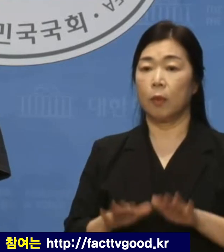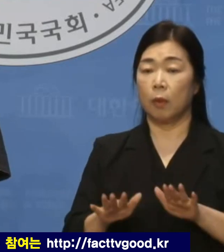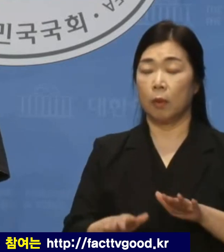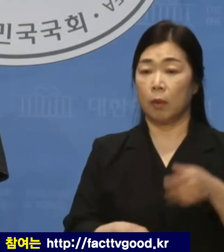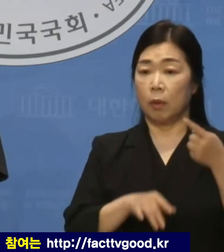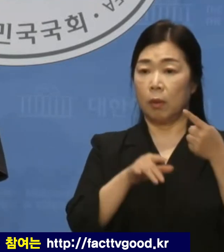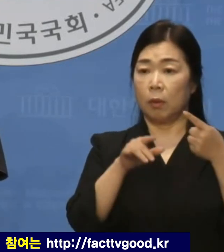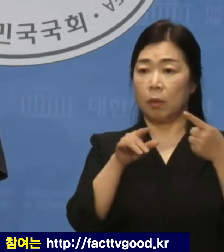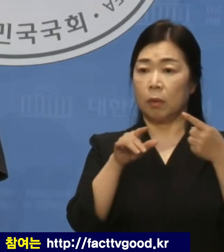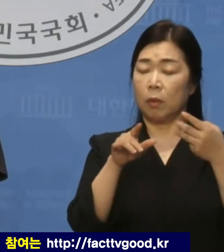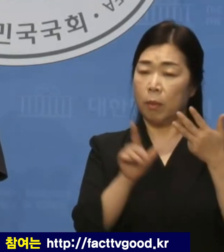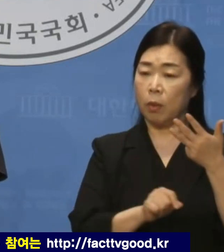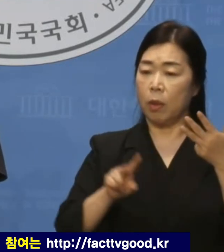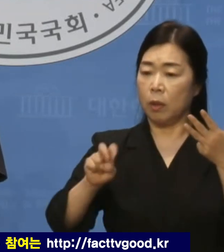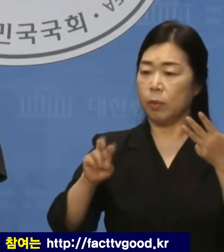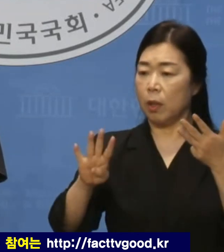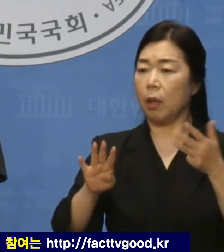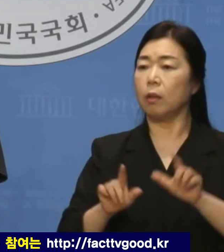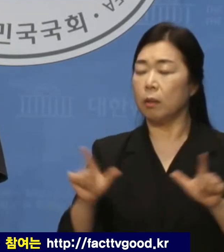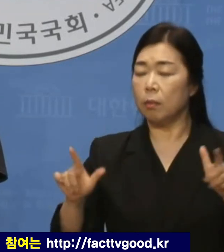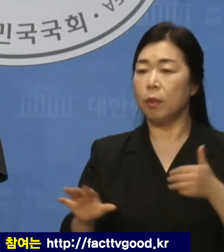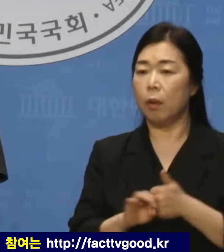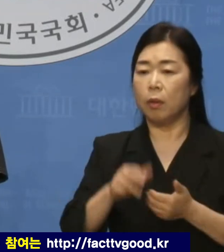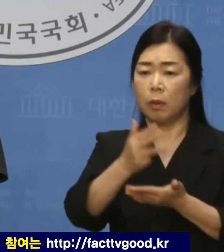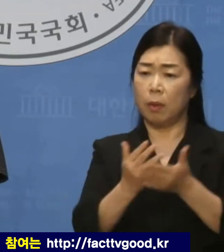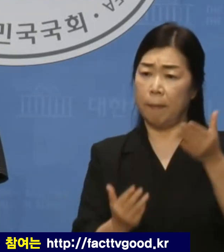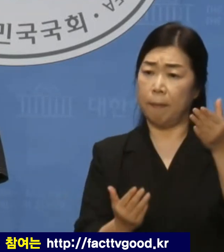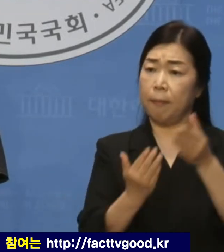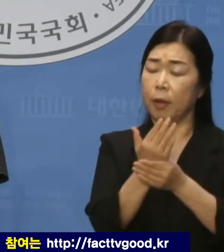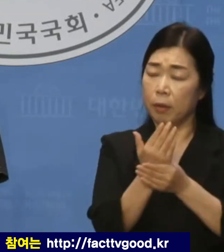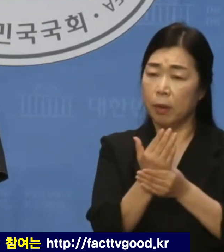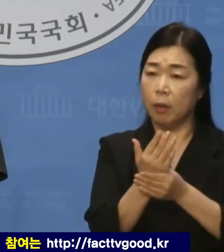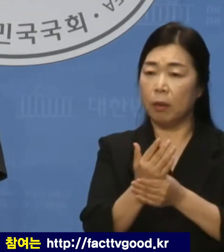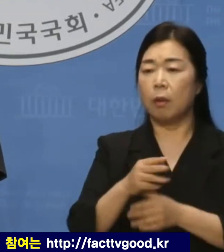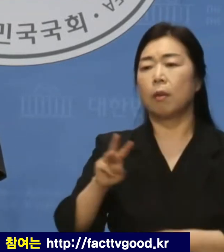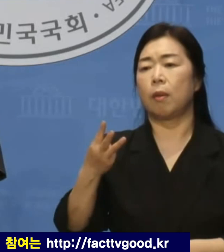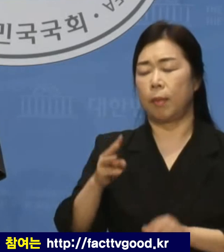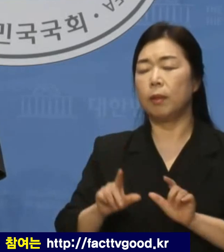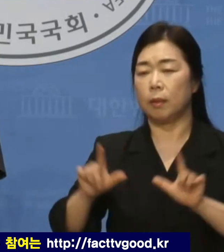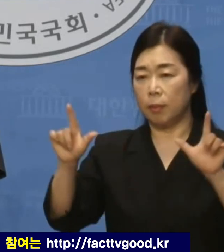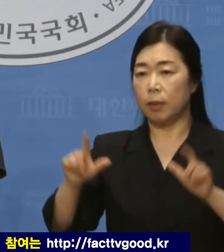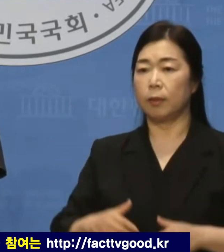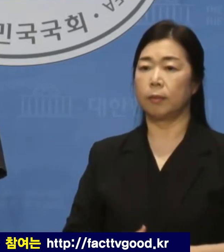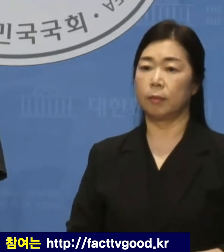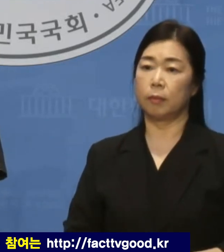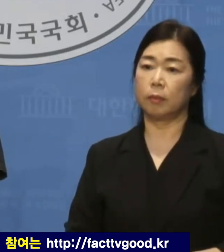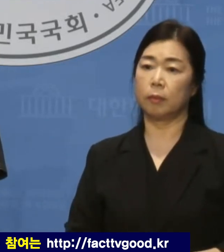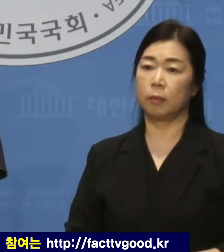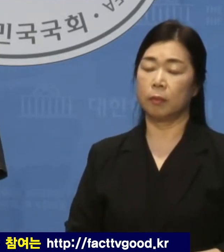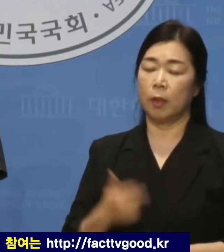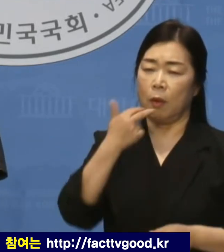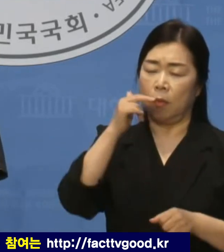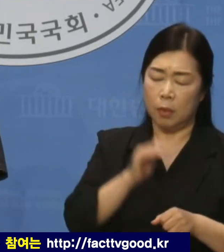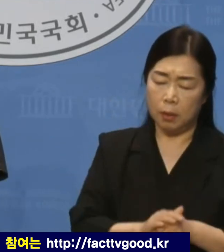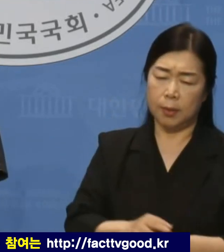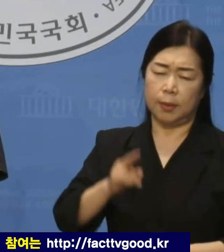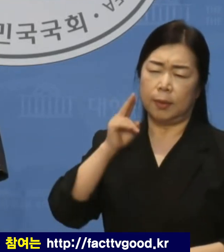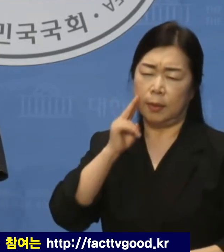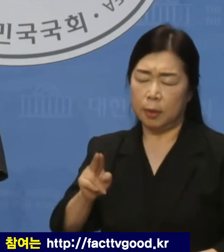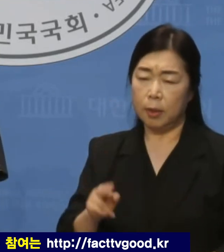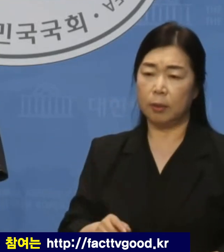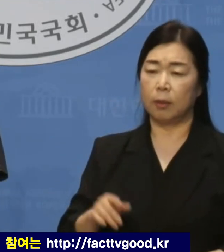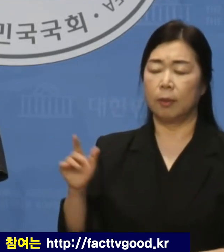오는 24일이면 이태원 참사가 발생한 지 벌써 300일입니다. 억울하고